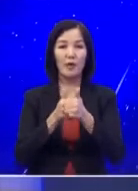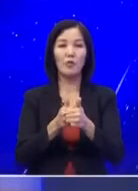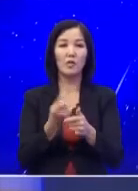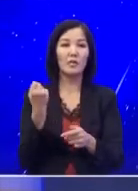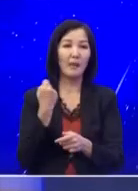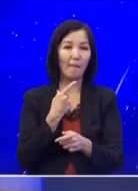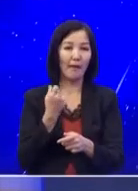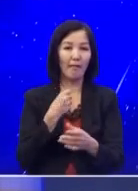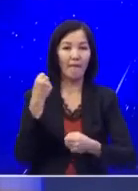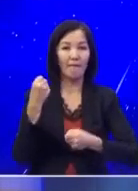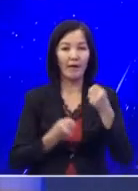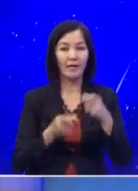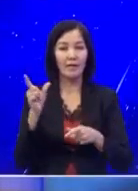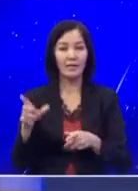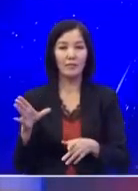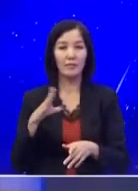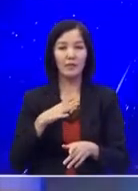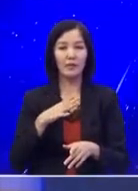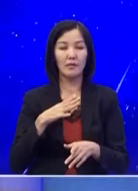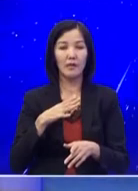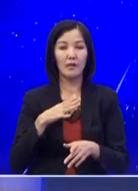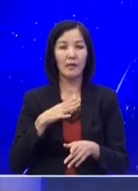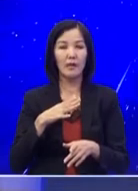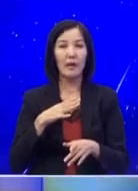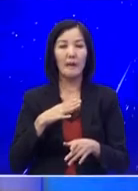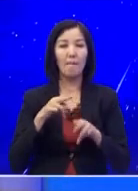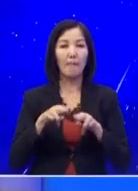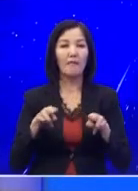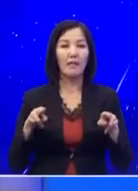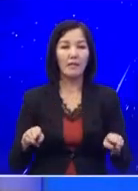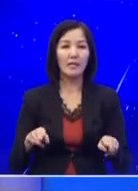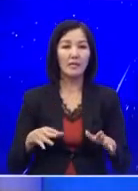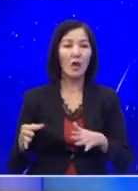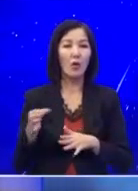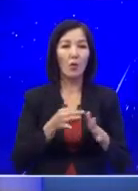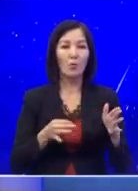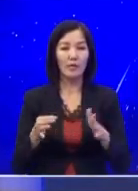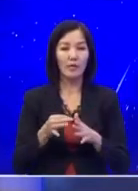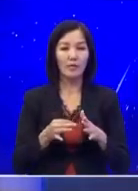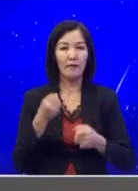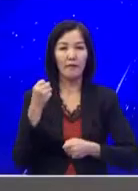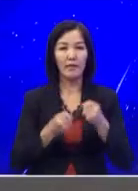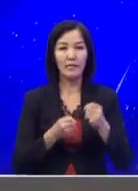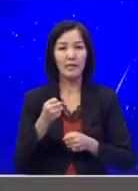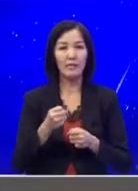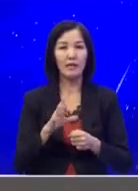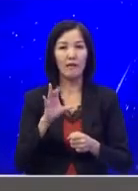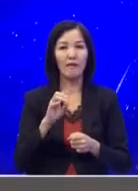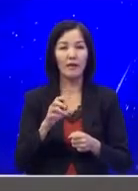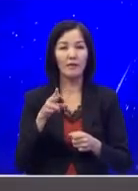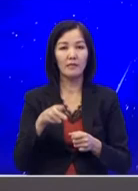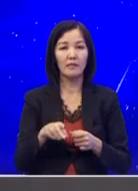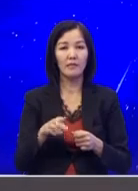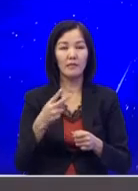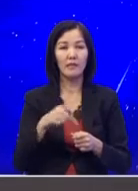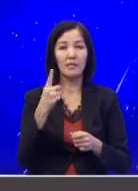Погоня за пьяным водителем состоялась в Павлодарской области. По словам начальника департамента полиции, водитель автомобиля ВАЗ-2107